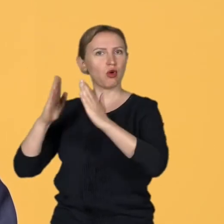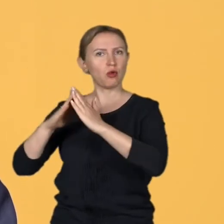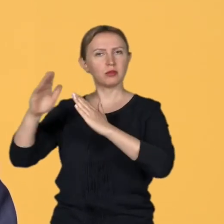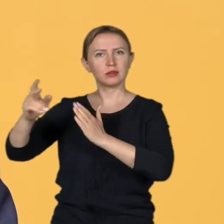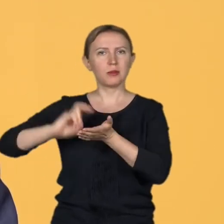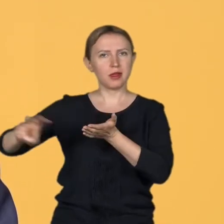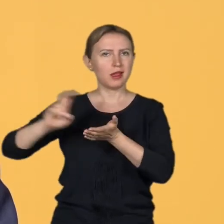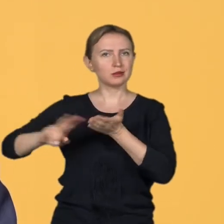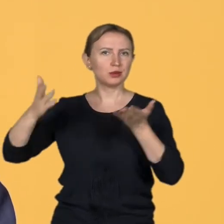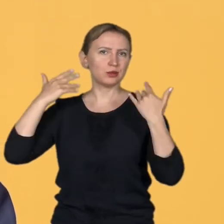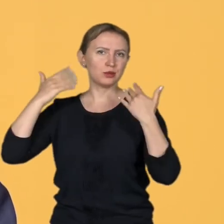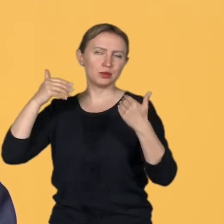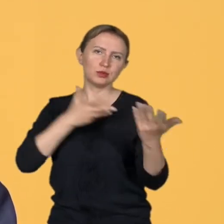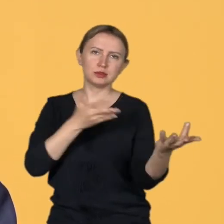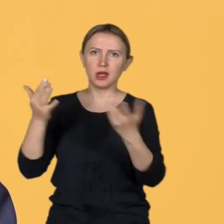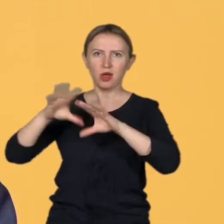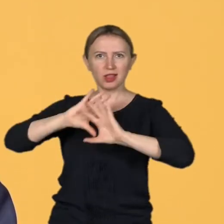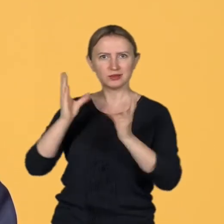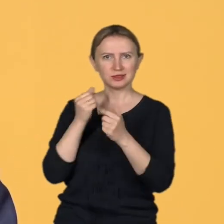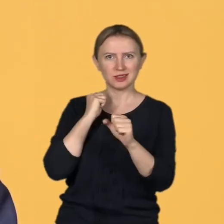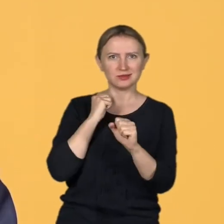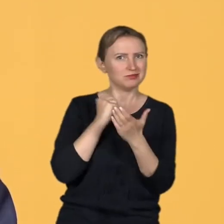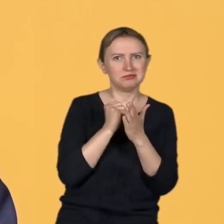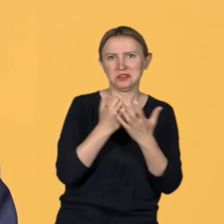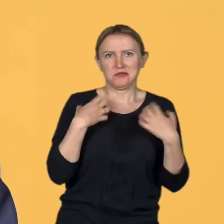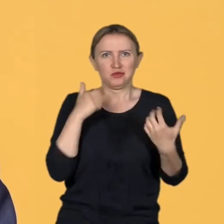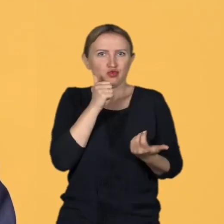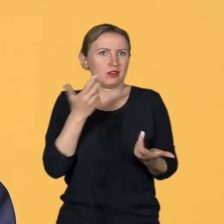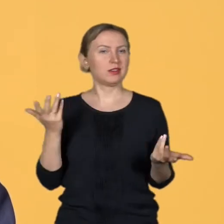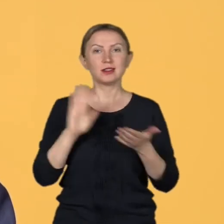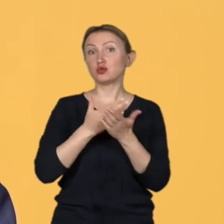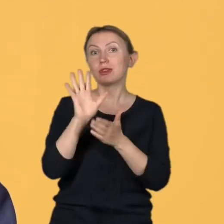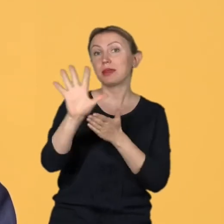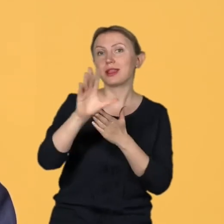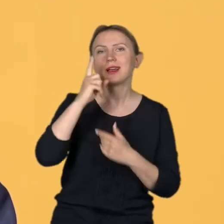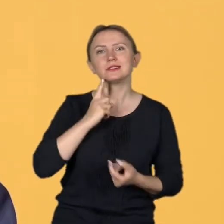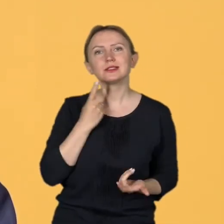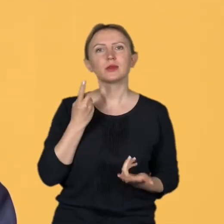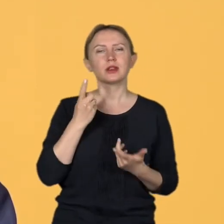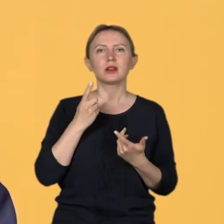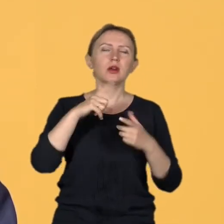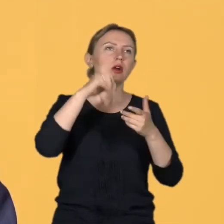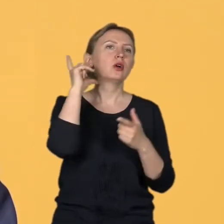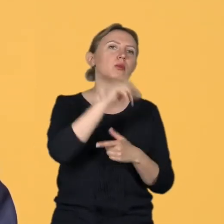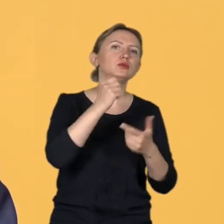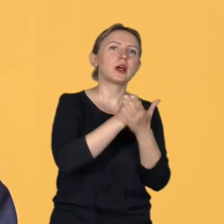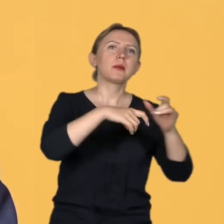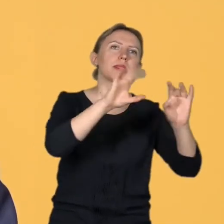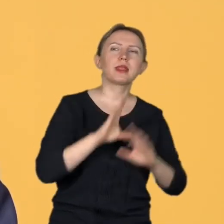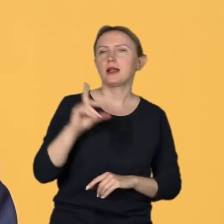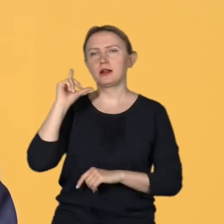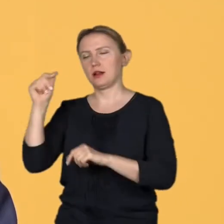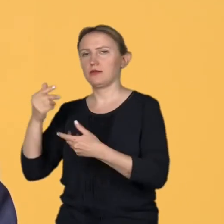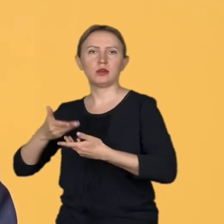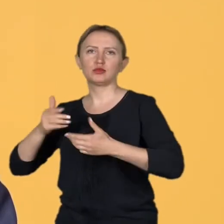na piechotę mogli załatwić wszystkie bieżące sprawy życia codziennego. W ciągu, nie wiem, 15 minut dojść do apteki, odprowadzić